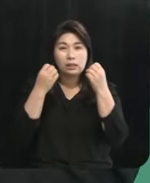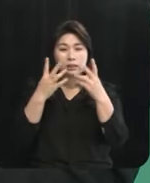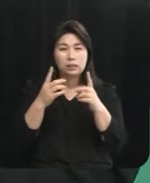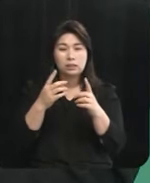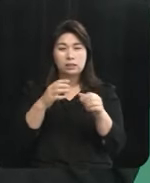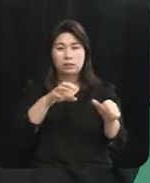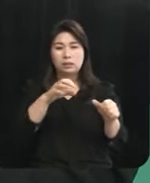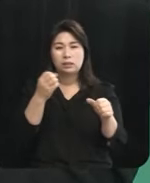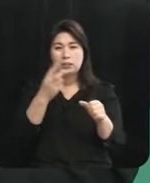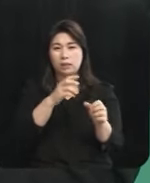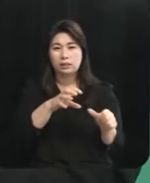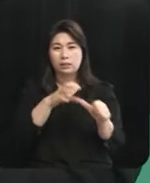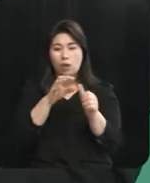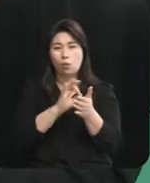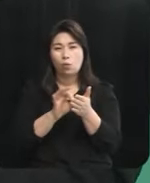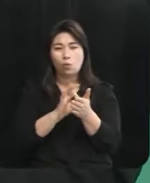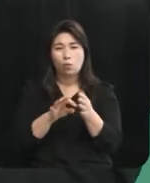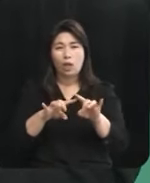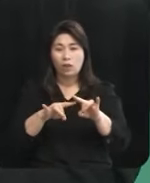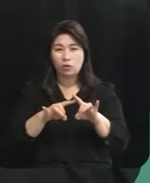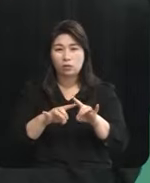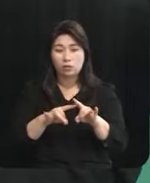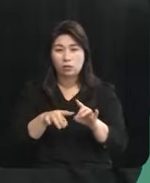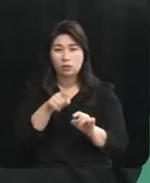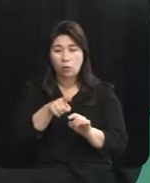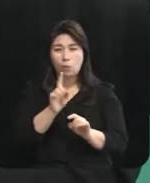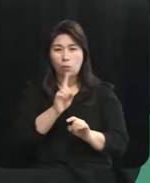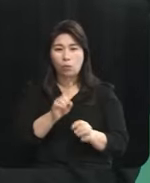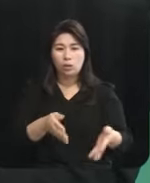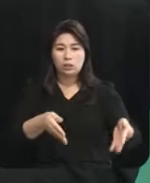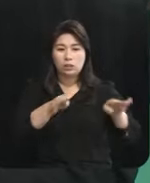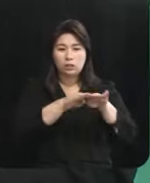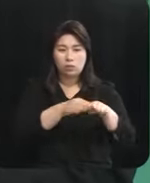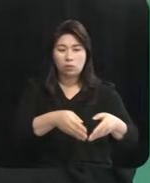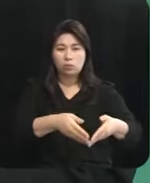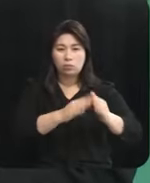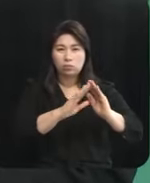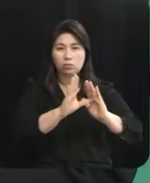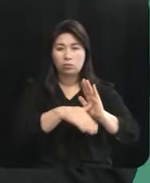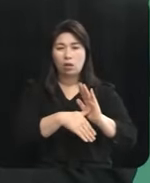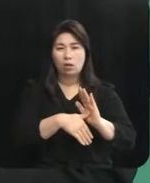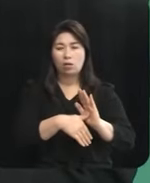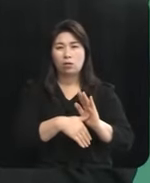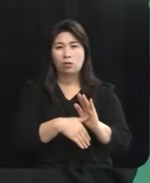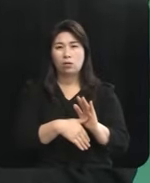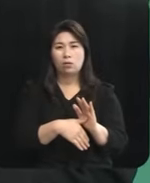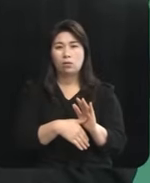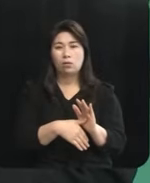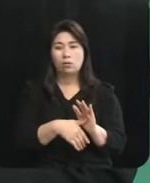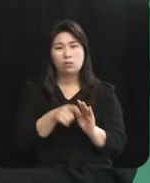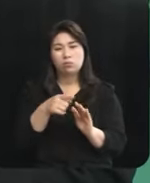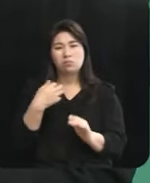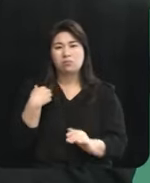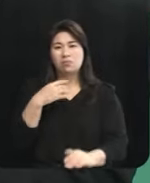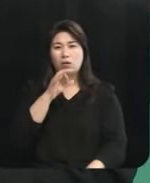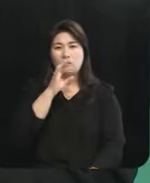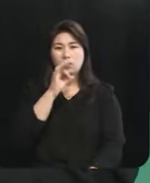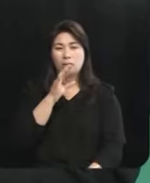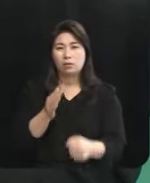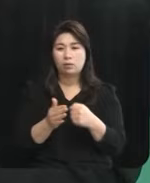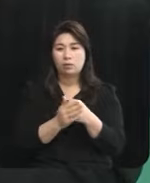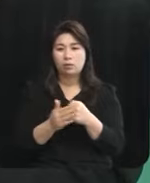시장은 시설을 설치하는데 굉장한 에너지가 소모되는데 그걸 신재생 에너지로 감당이 안 됩니다 현재